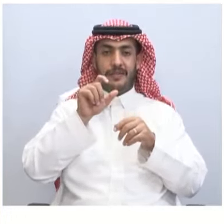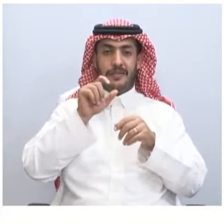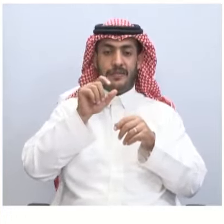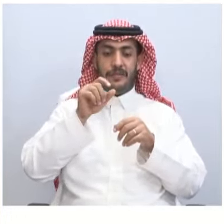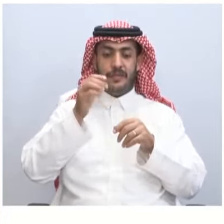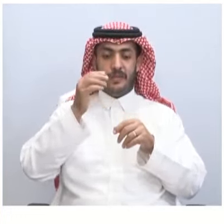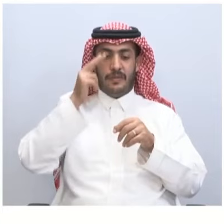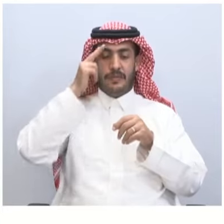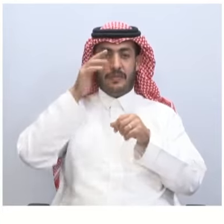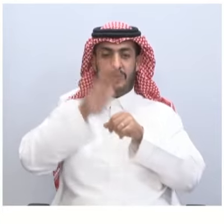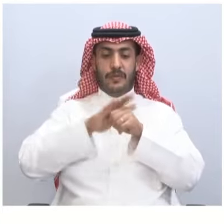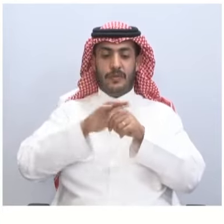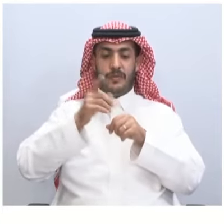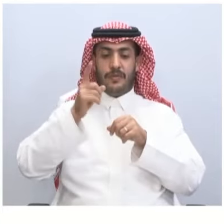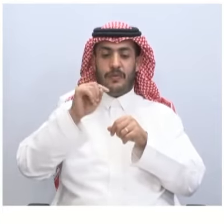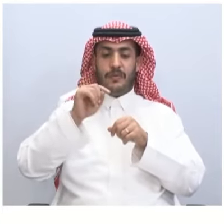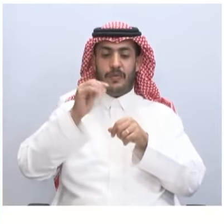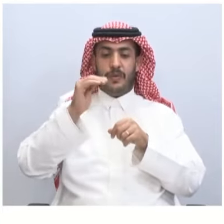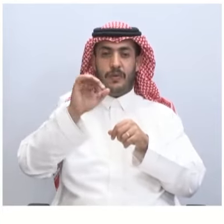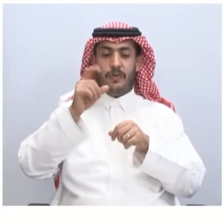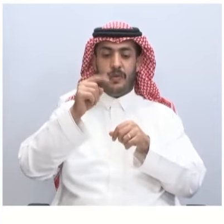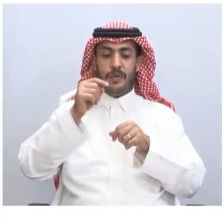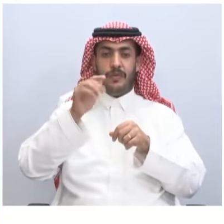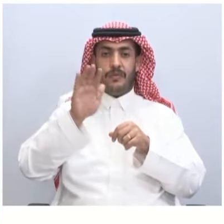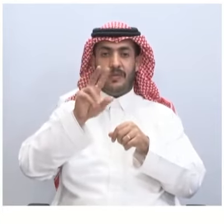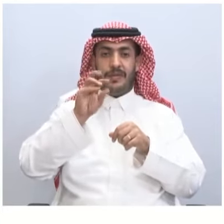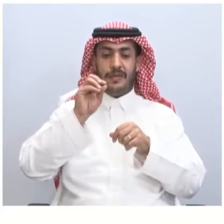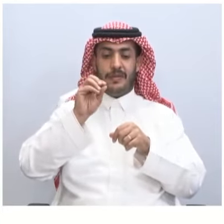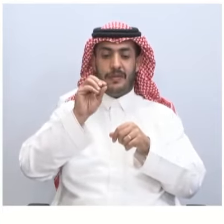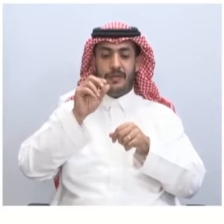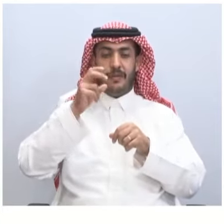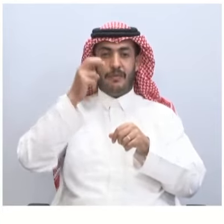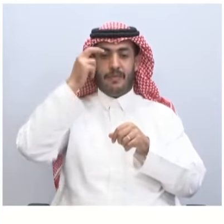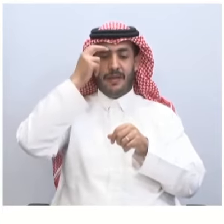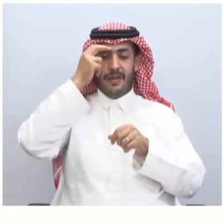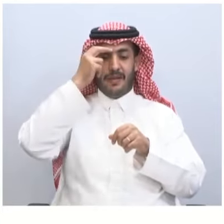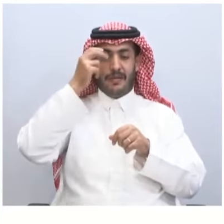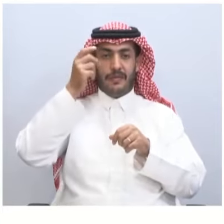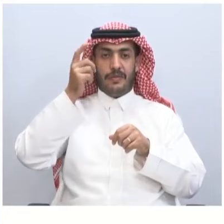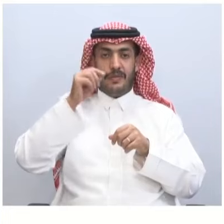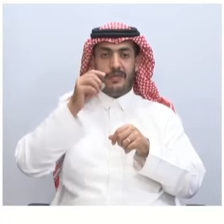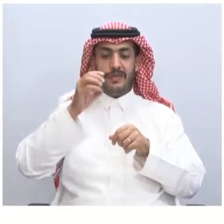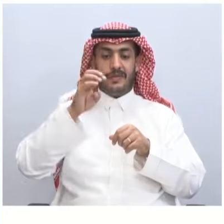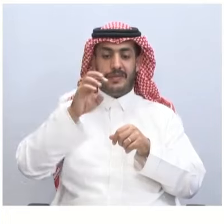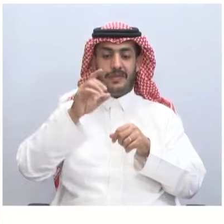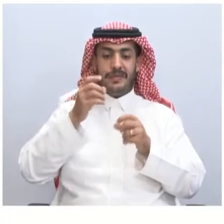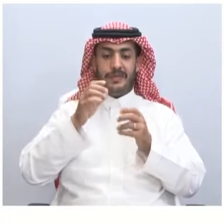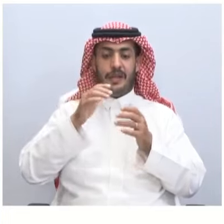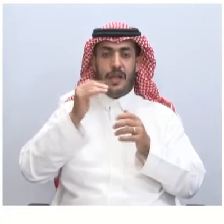ووديه وجزيره حوار وستره في مملكه البحرين وجزيره